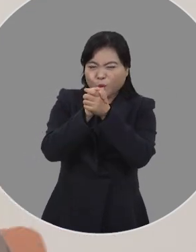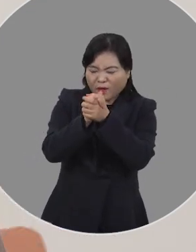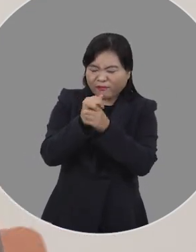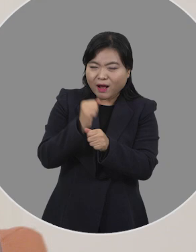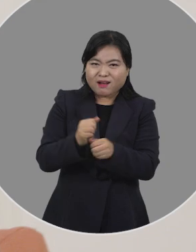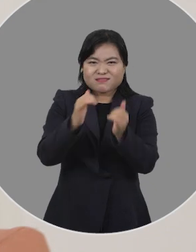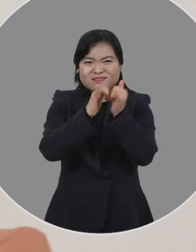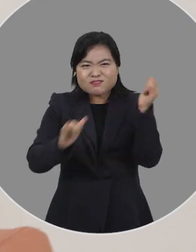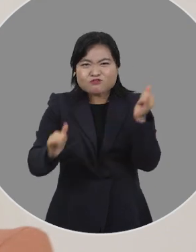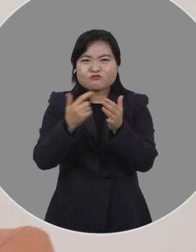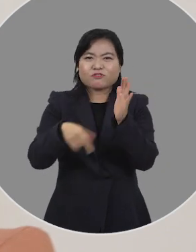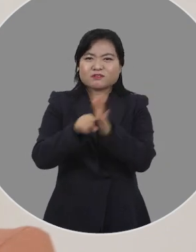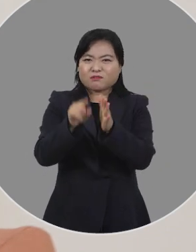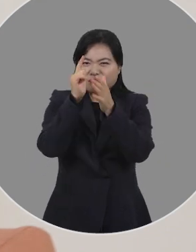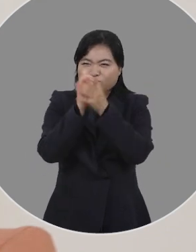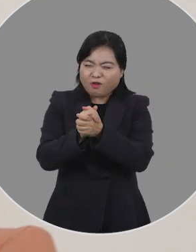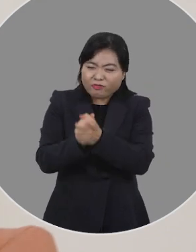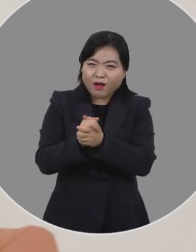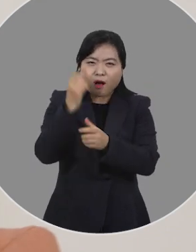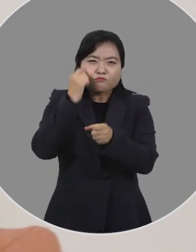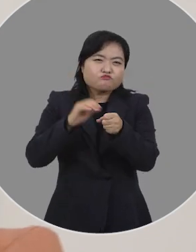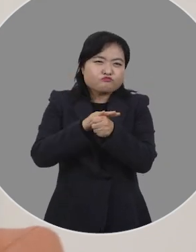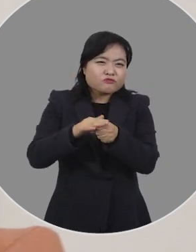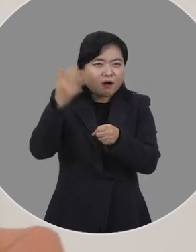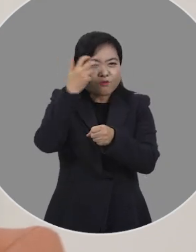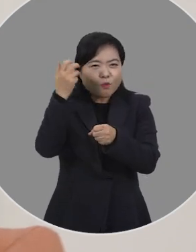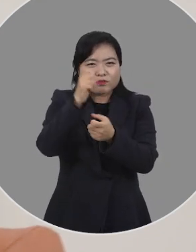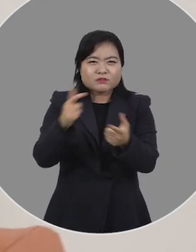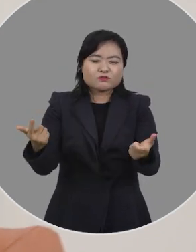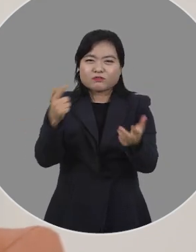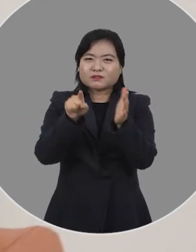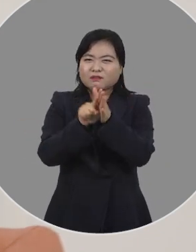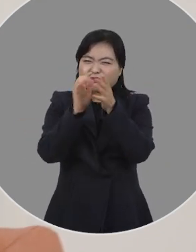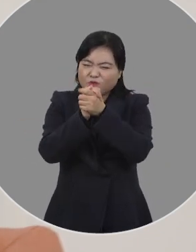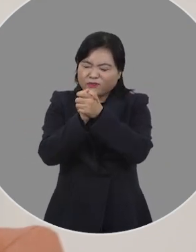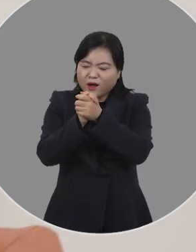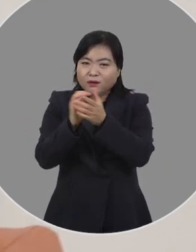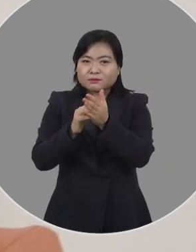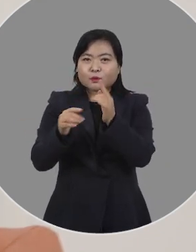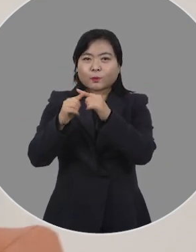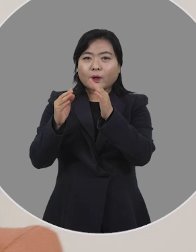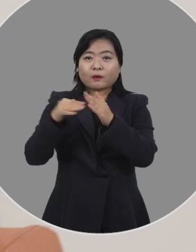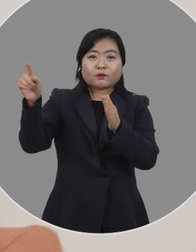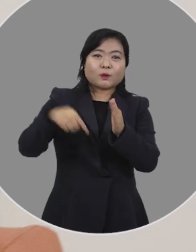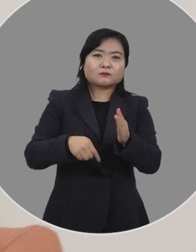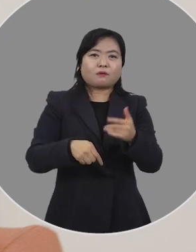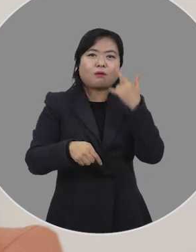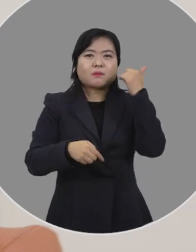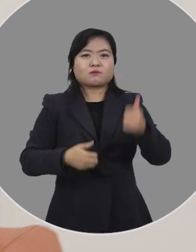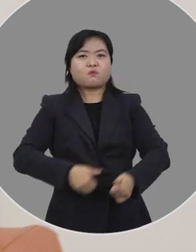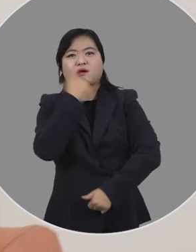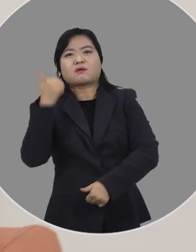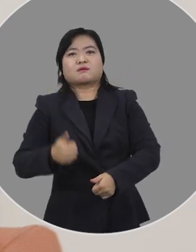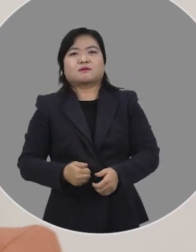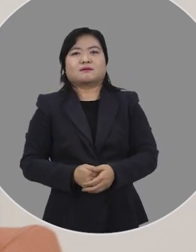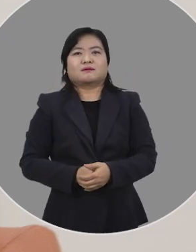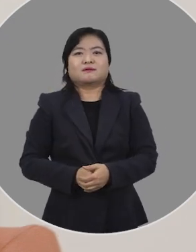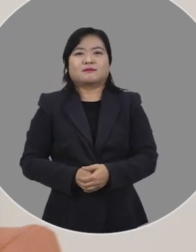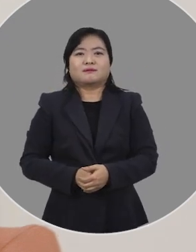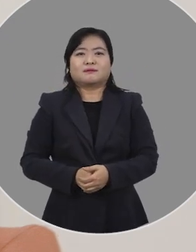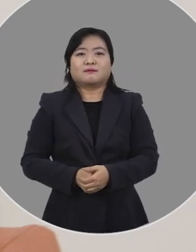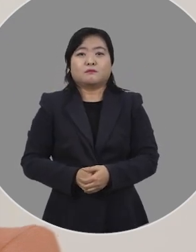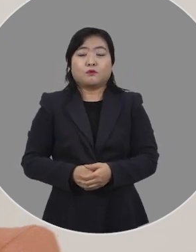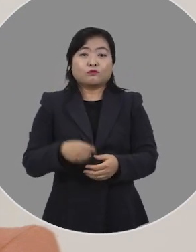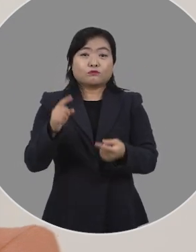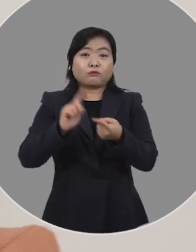기도하고 인류를 위해서 기도를 해요. 불쌍한 영혼들. 근데 교회 갔다 온 다음에는 자기 엄마한테 화내는 거죠.